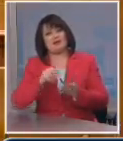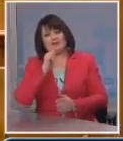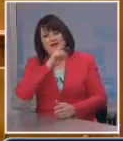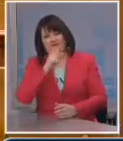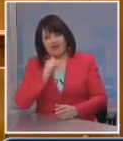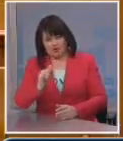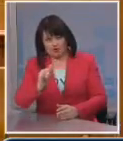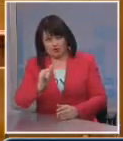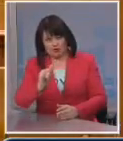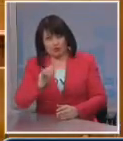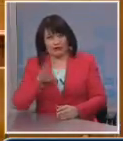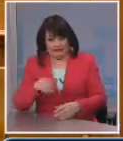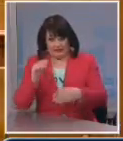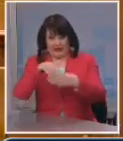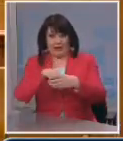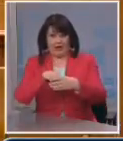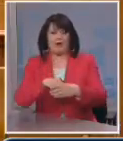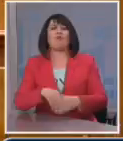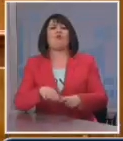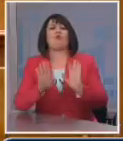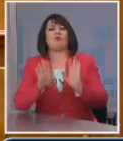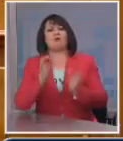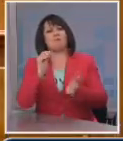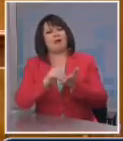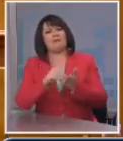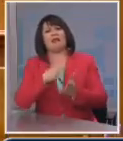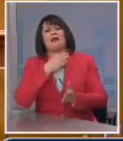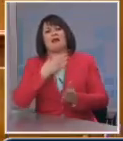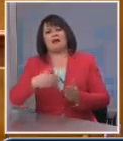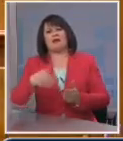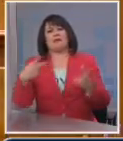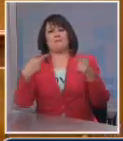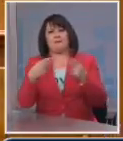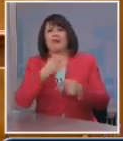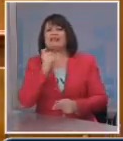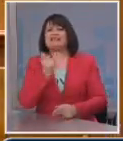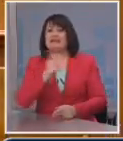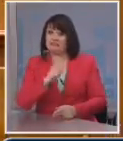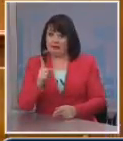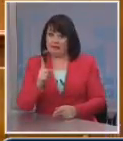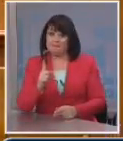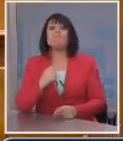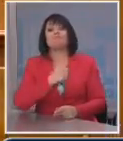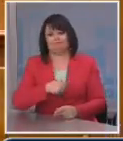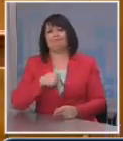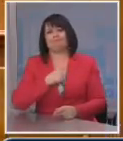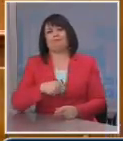βιώσιμο? Μήπως για να μην ξαναχρειαστούν στο μέλλον άλλες περικοπές συντάξεων?